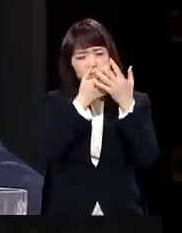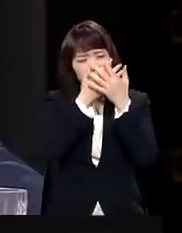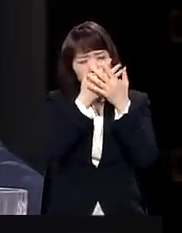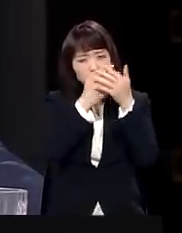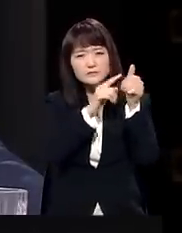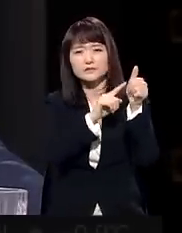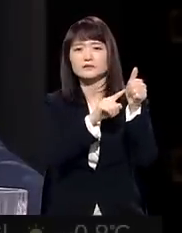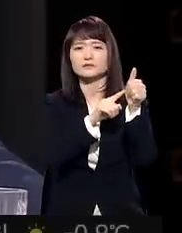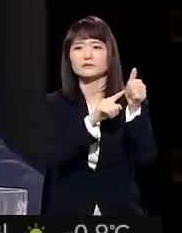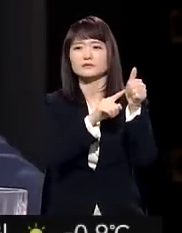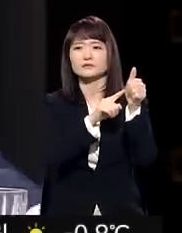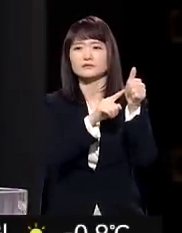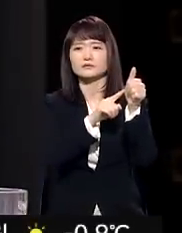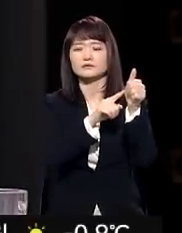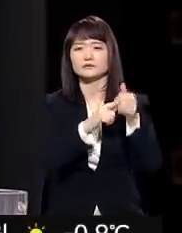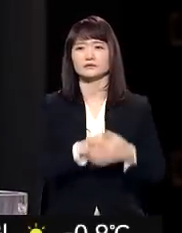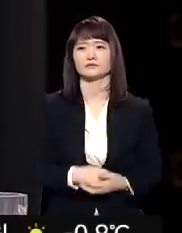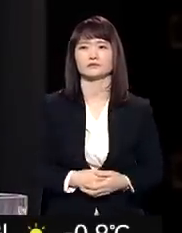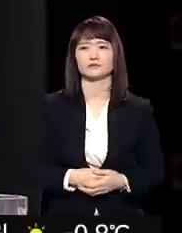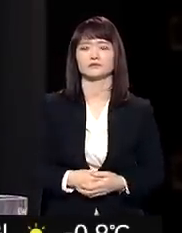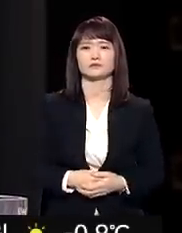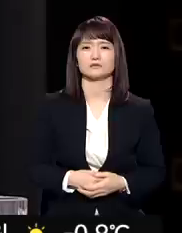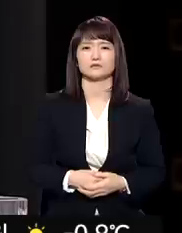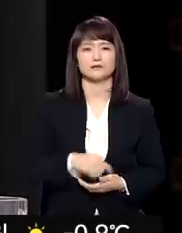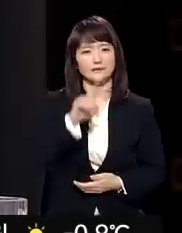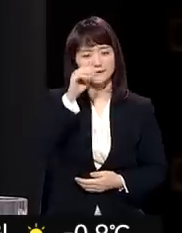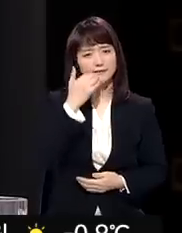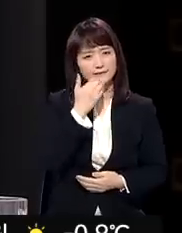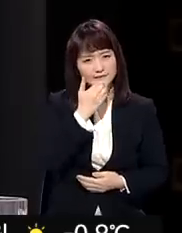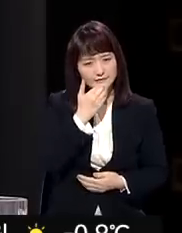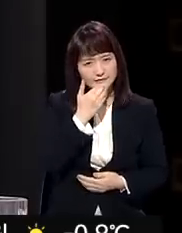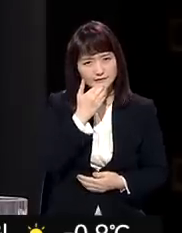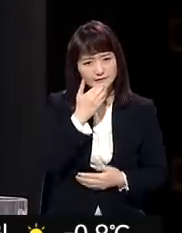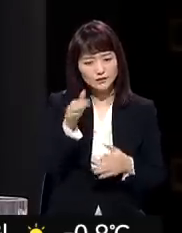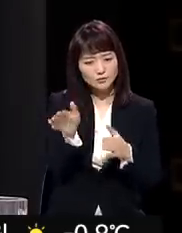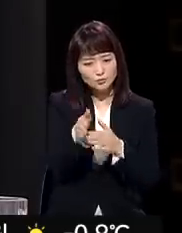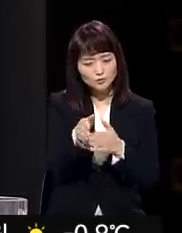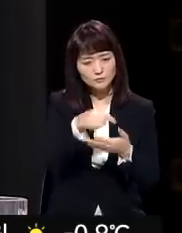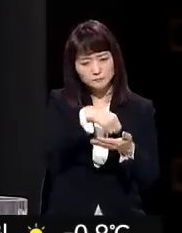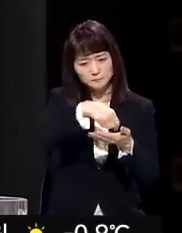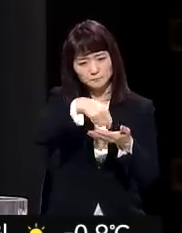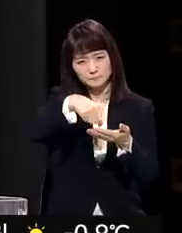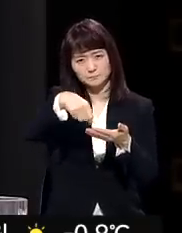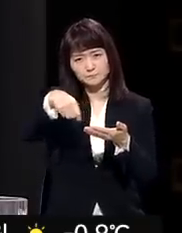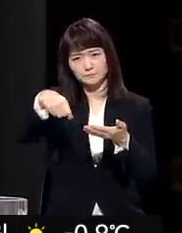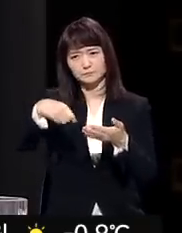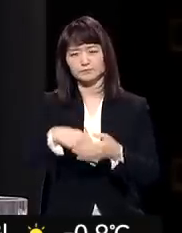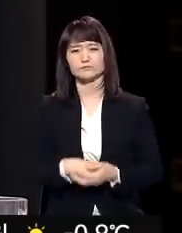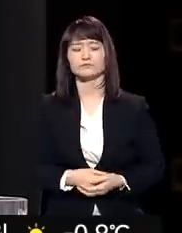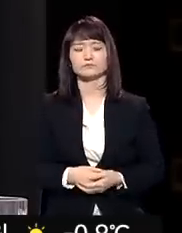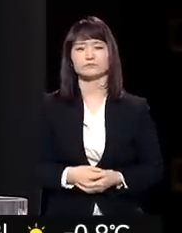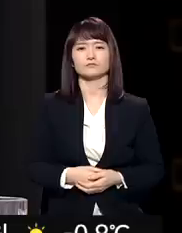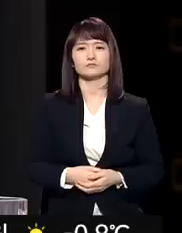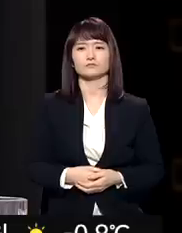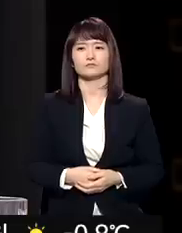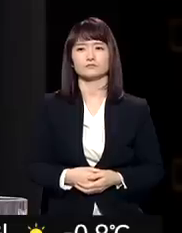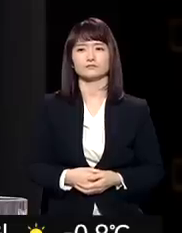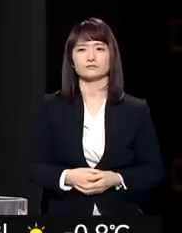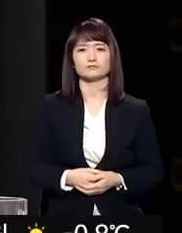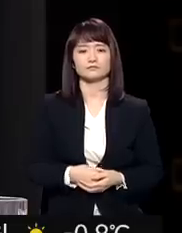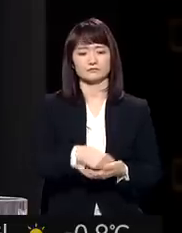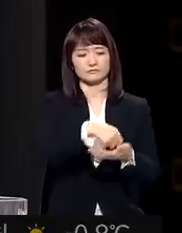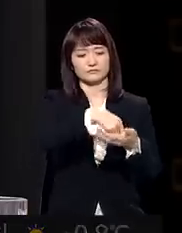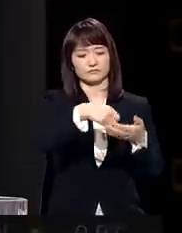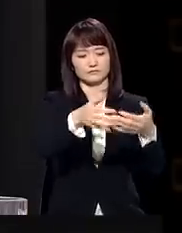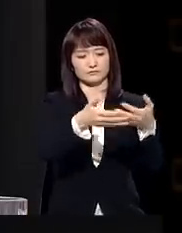사람인데요 원색을 즐겨쓰고 영어로 동물 물고기 등을 자주 등장시켜서 아주 화단에서 뭐 좀 유명한